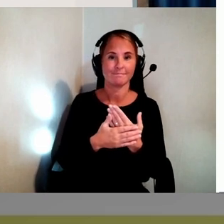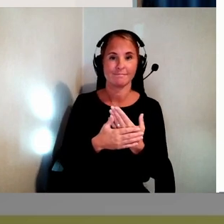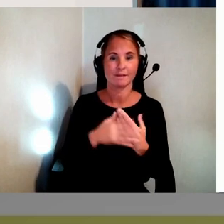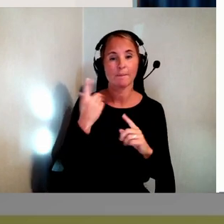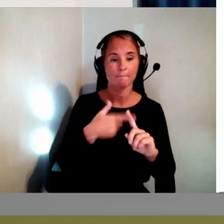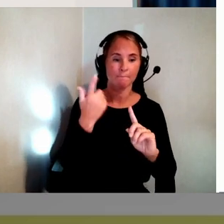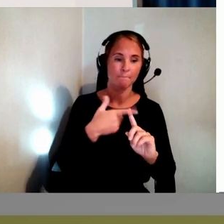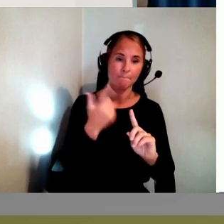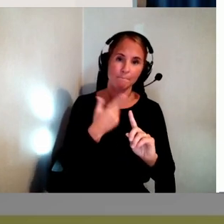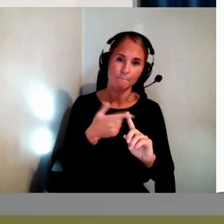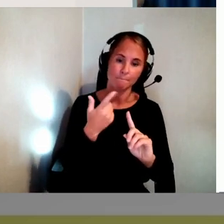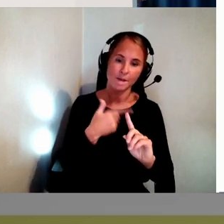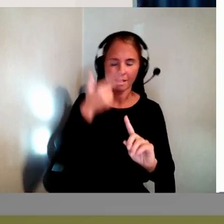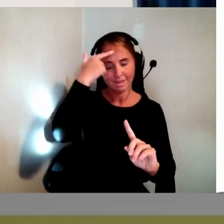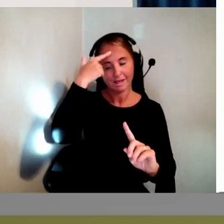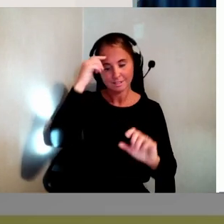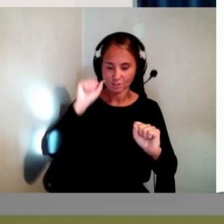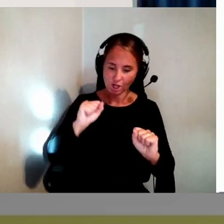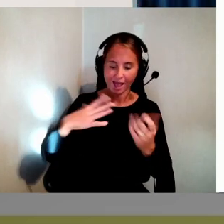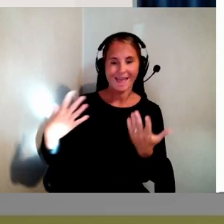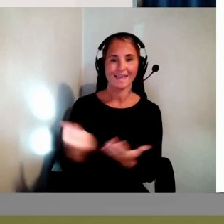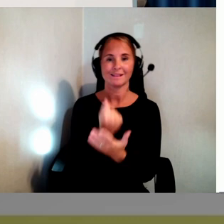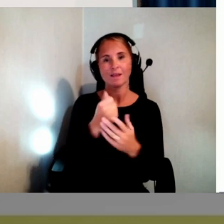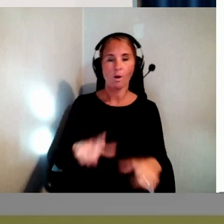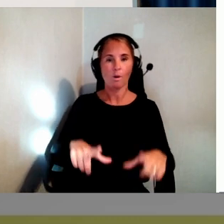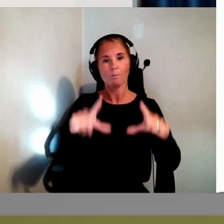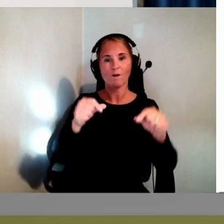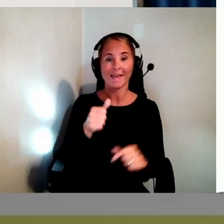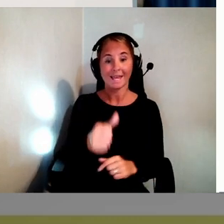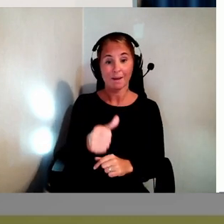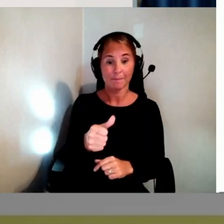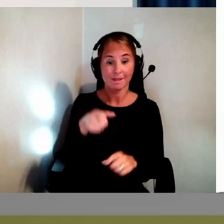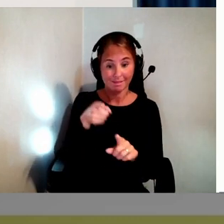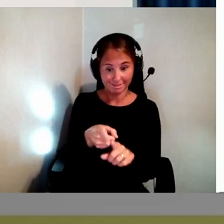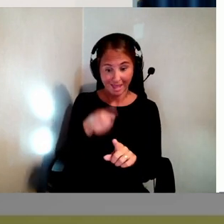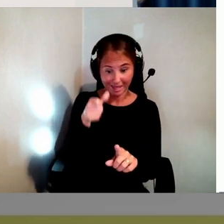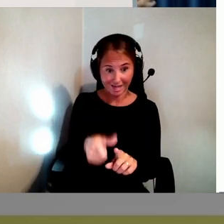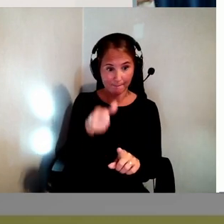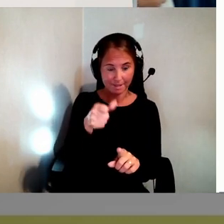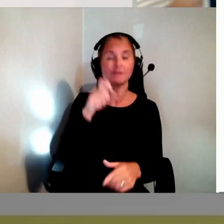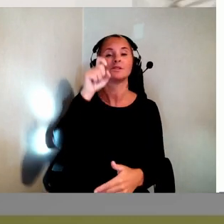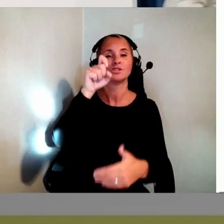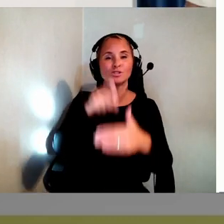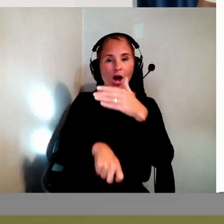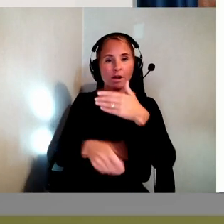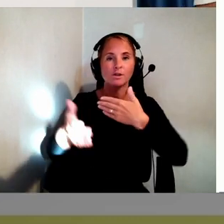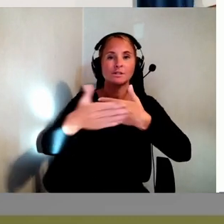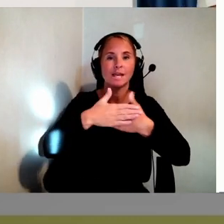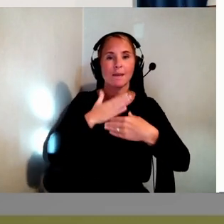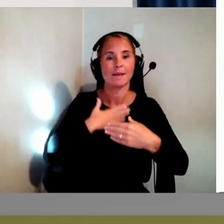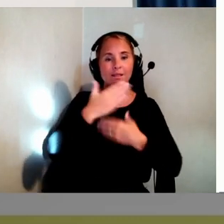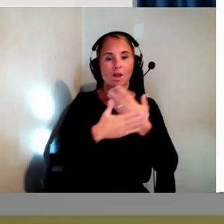en knapp den här knappen eh startar och stänger av min dator Alltså den här